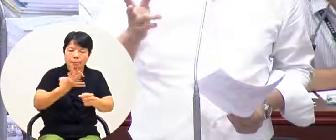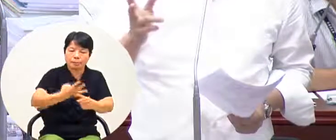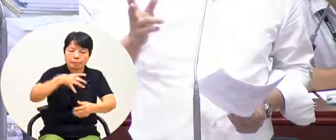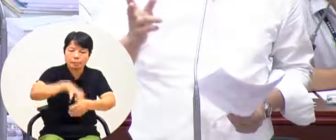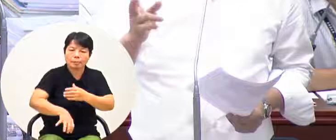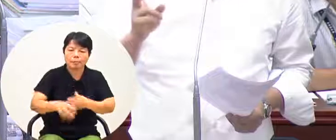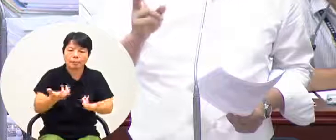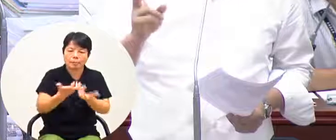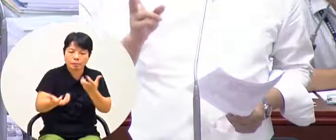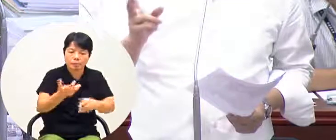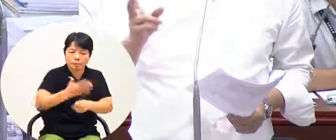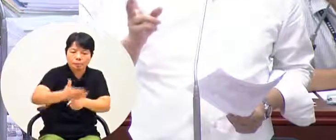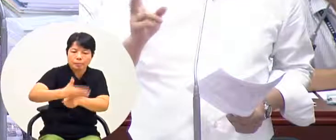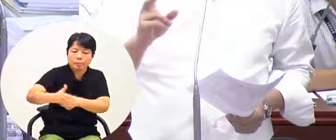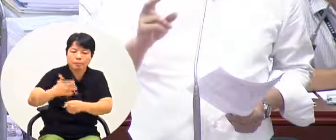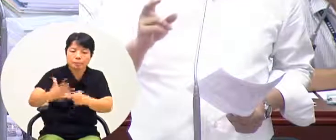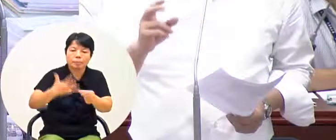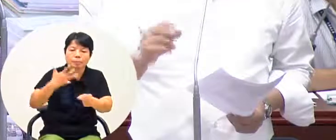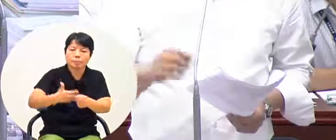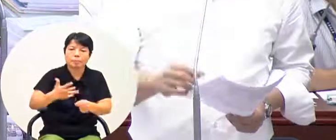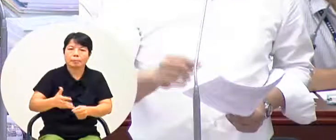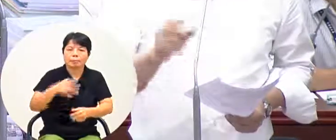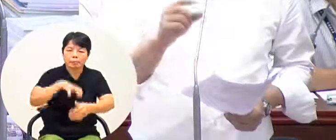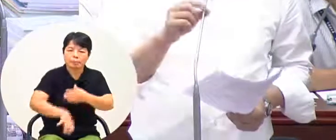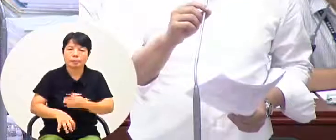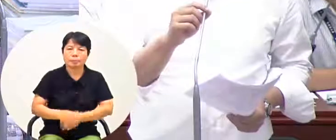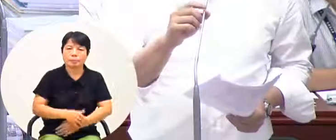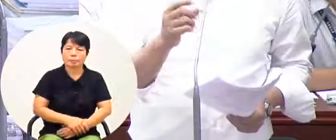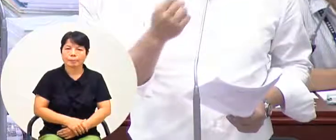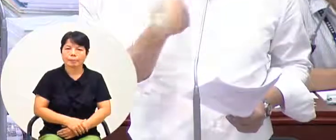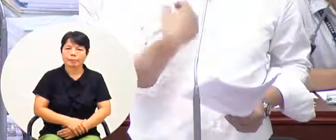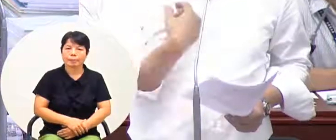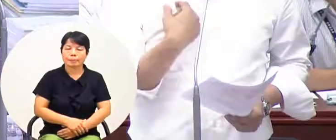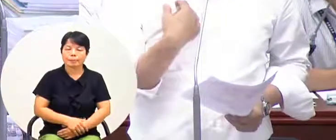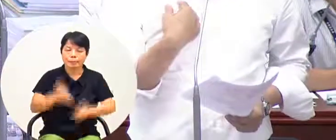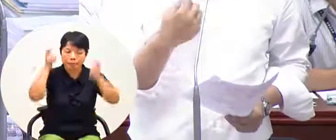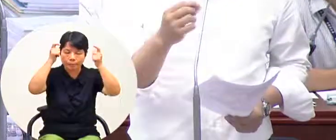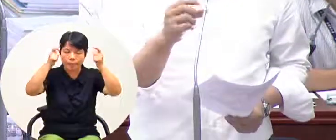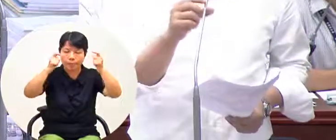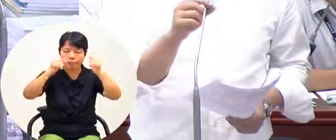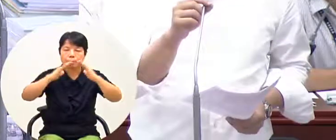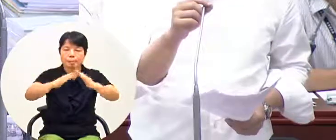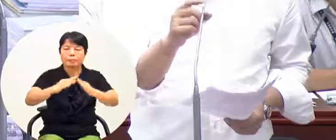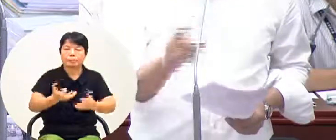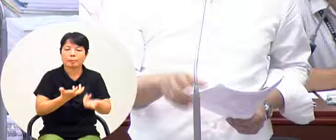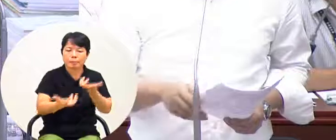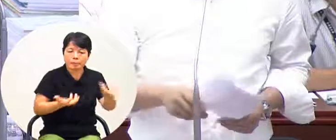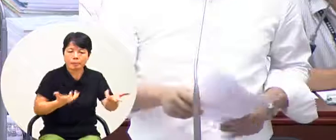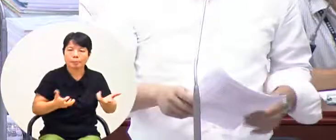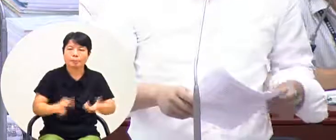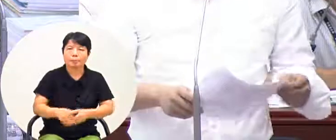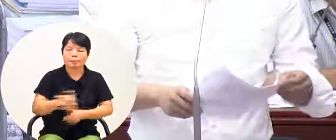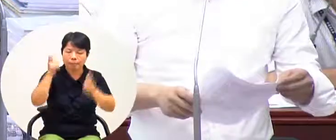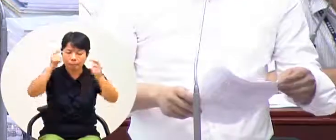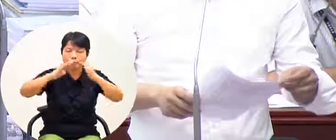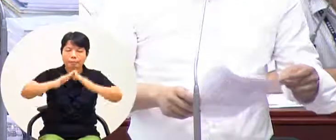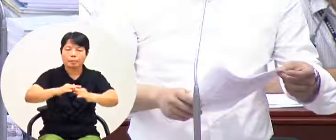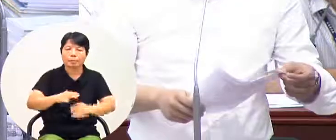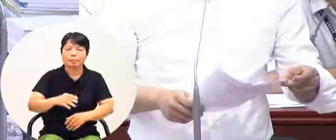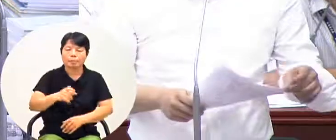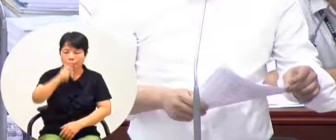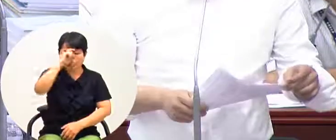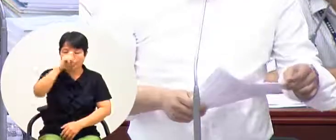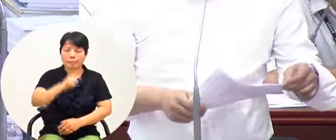哦，8年里面有， 那我们高雄是多少户啊？ 它分配给高雄这边是希望我们能够在4年里面达